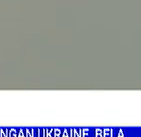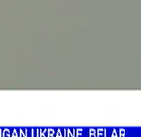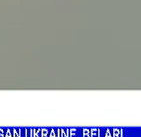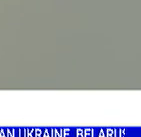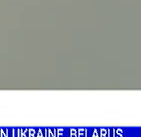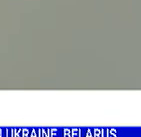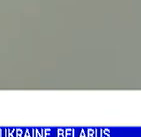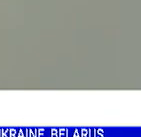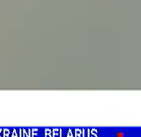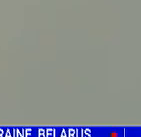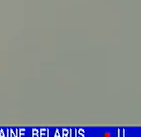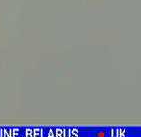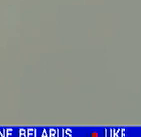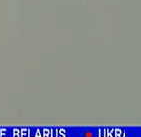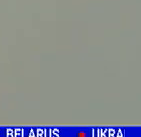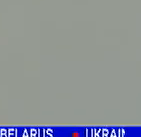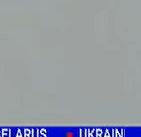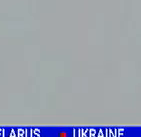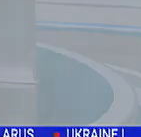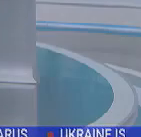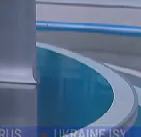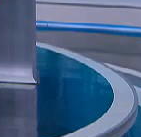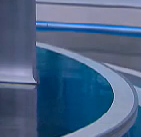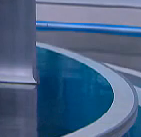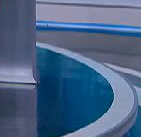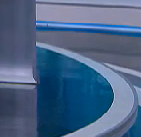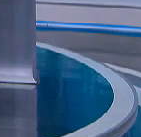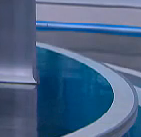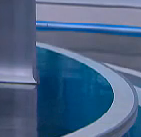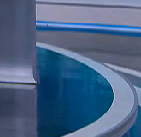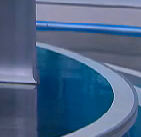Yang peliknya UFO.